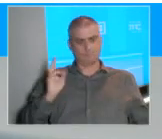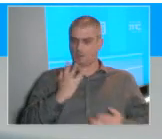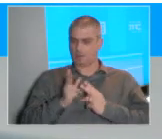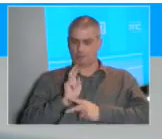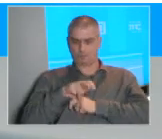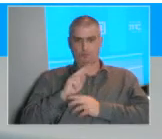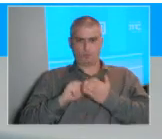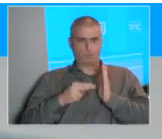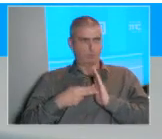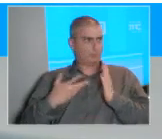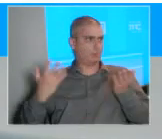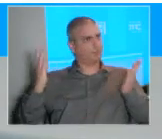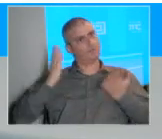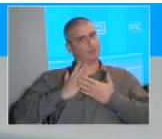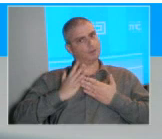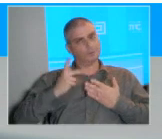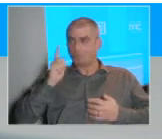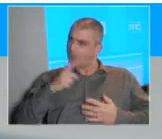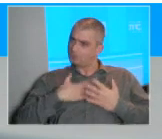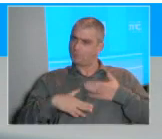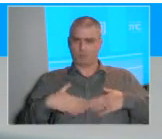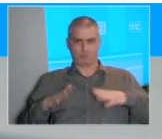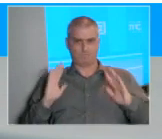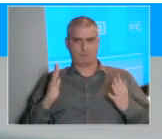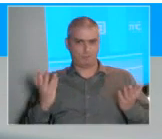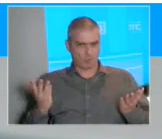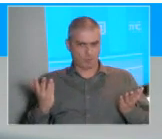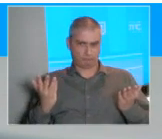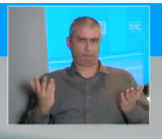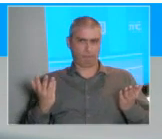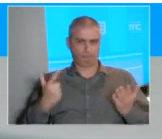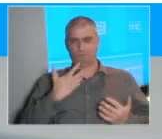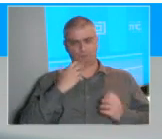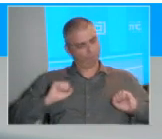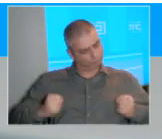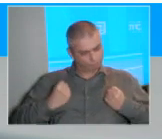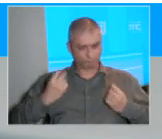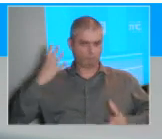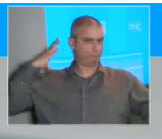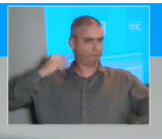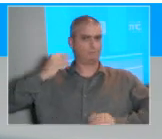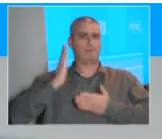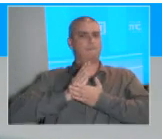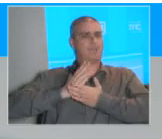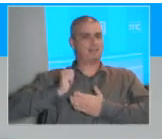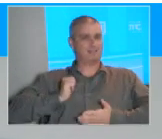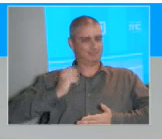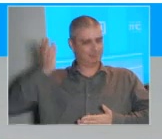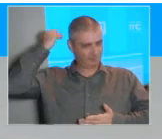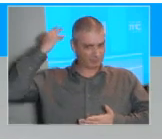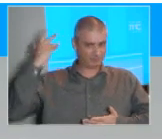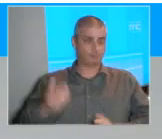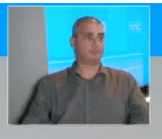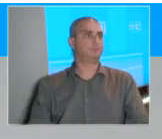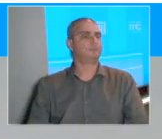נכנסה לפוליטיקה וכבר... קודם כל, הוא אדם נחמד מאוד, הוא רב פעלים, יש לו מכינה מאוד